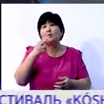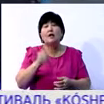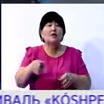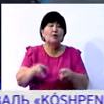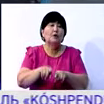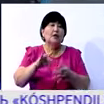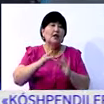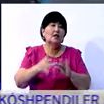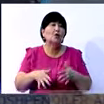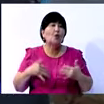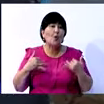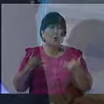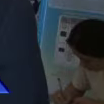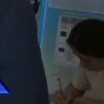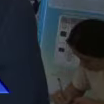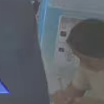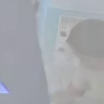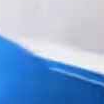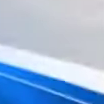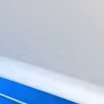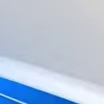получению электронных услуг.